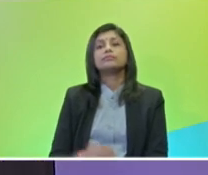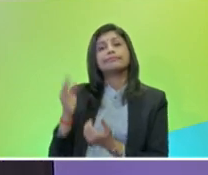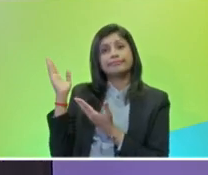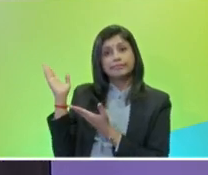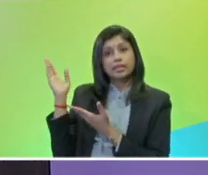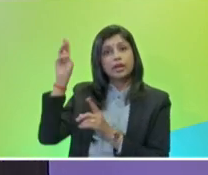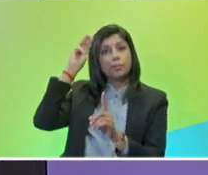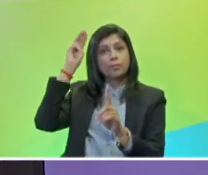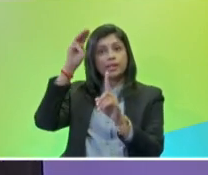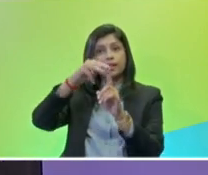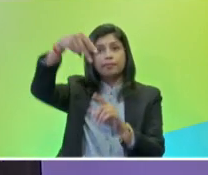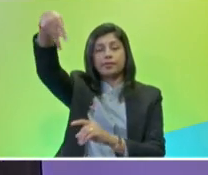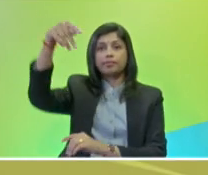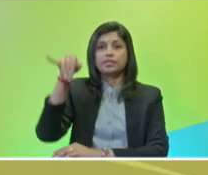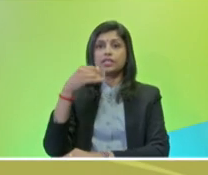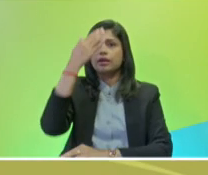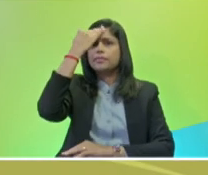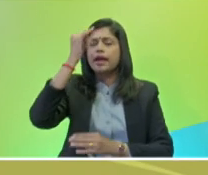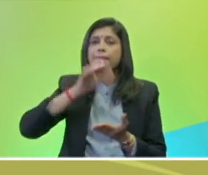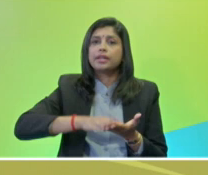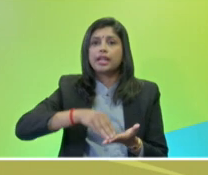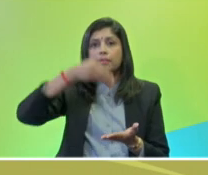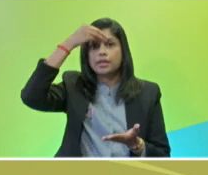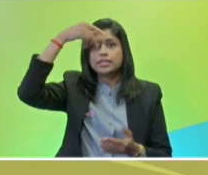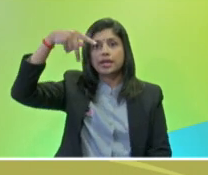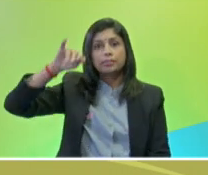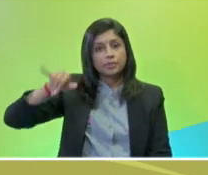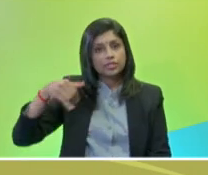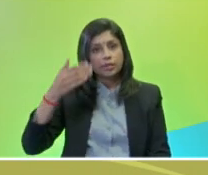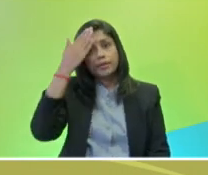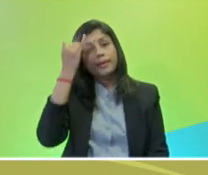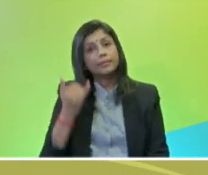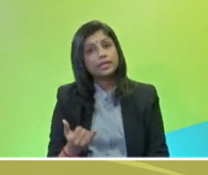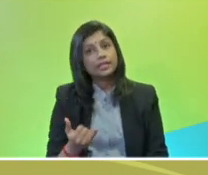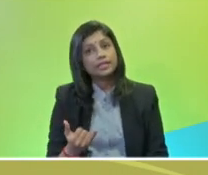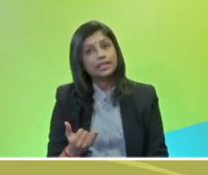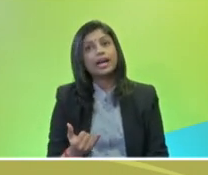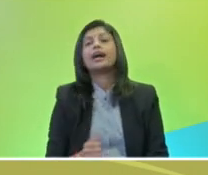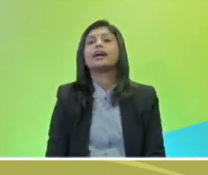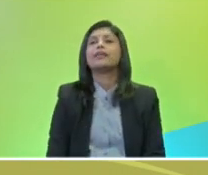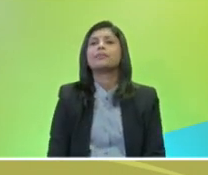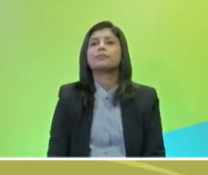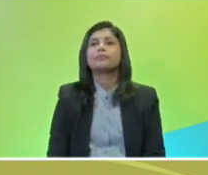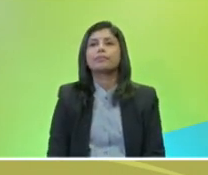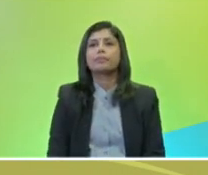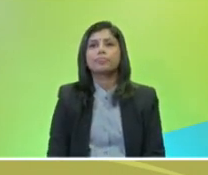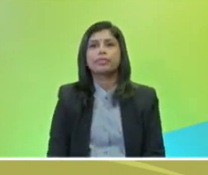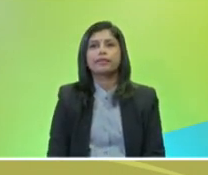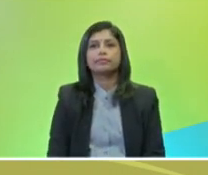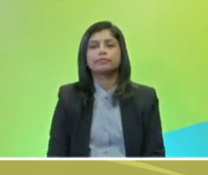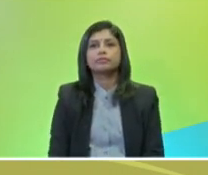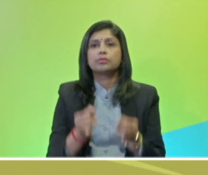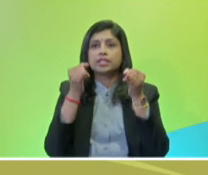untuk menjadikan murid individu yang cerdas dan sehat September kemahiran pengetahuan dan mengamalkan nilai